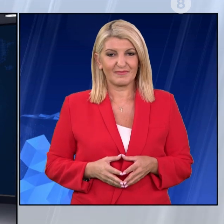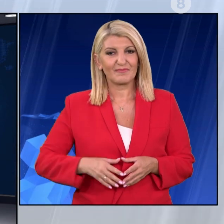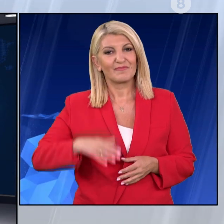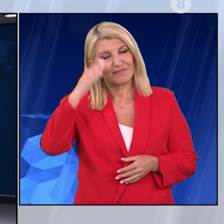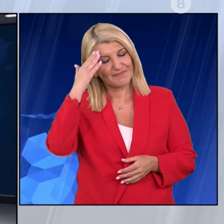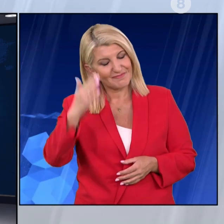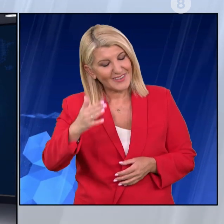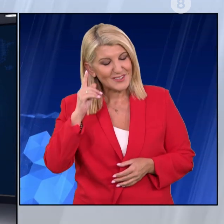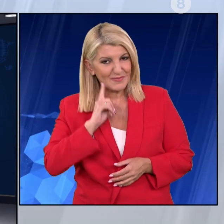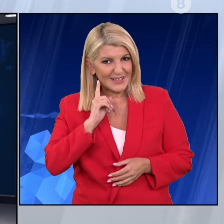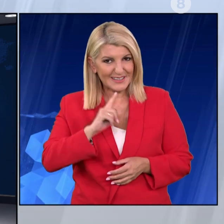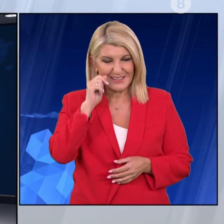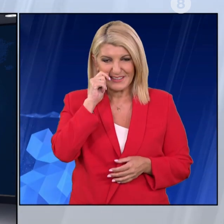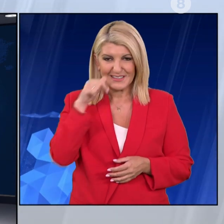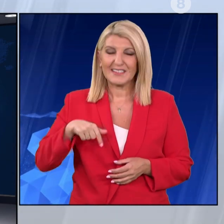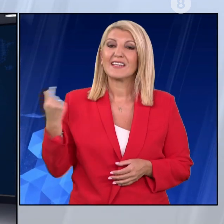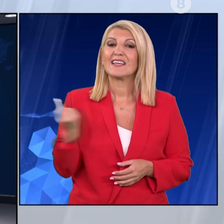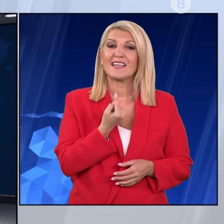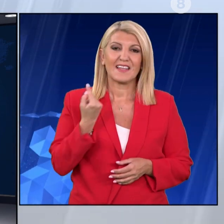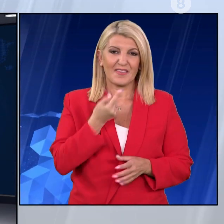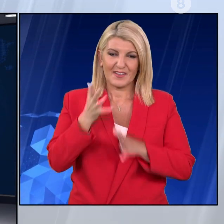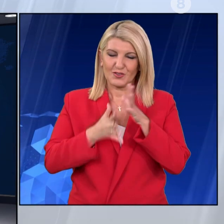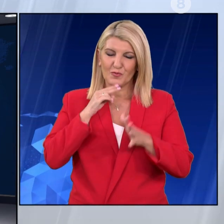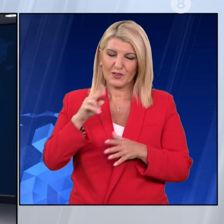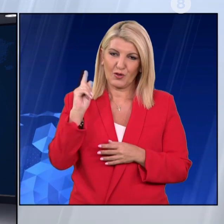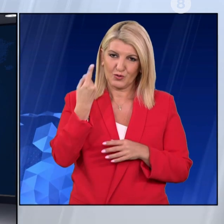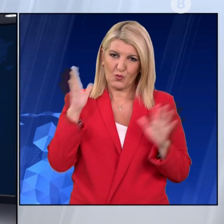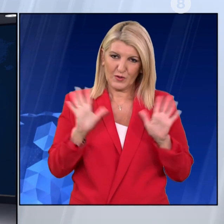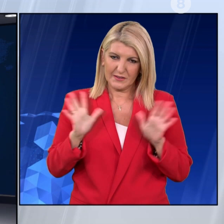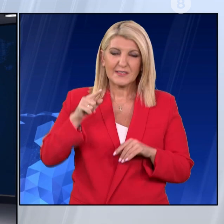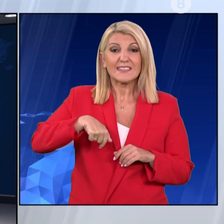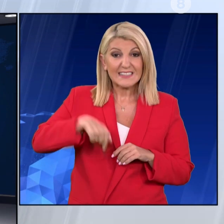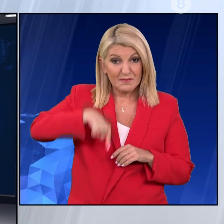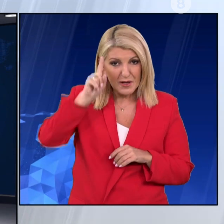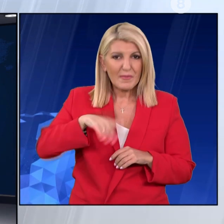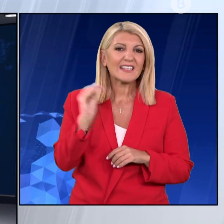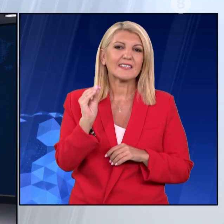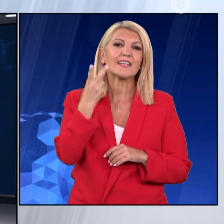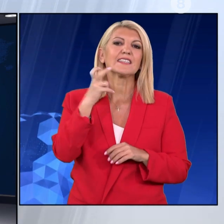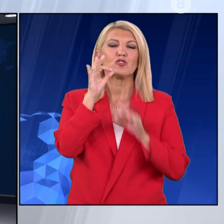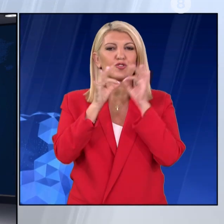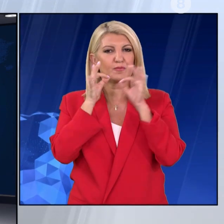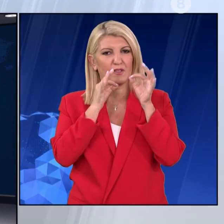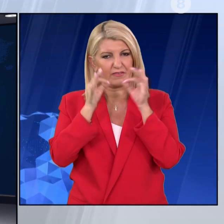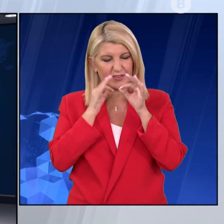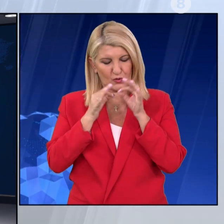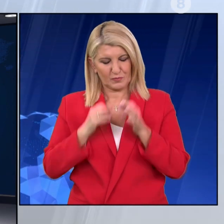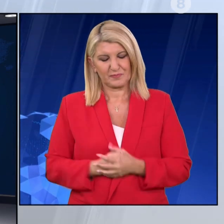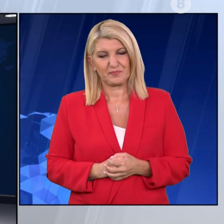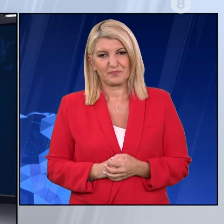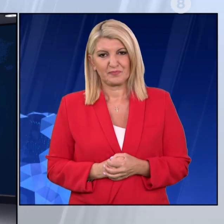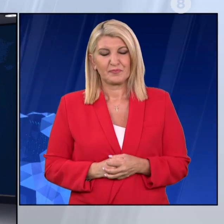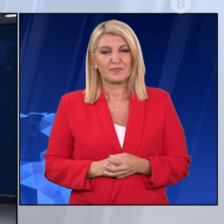κυρίες και κύριοι καλησπέρα σας τετάρτη σήμερα 20 σεπτεμβρίου και παρακολουθείτε το δελτίο ειδήσεων και στη νοηματική γλώσσα από το one